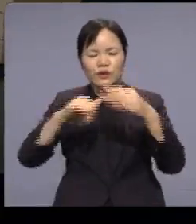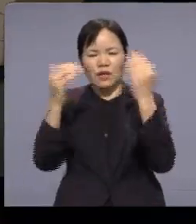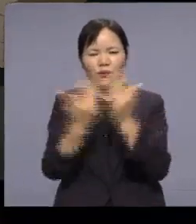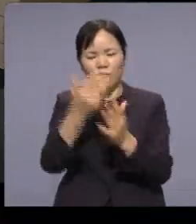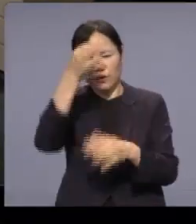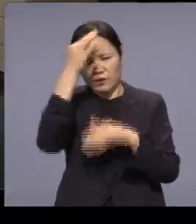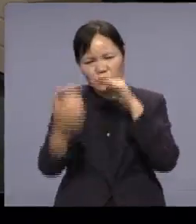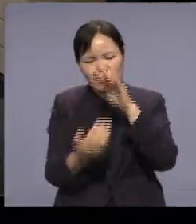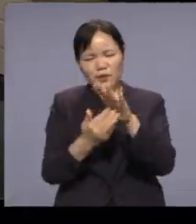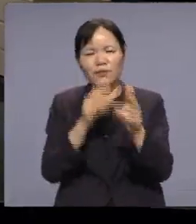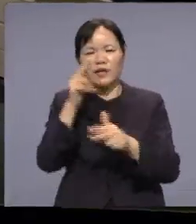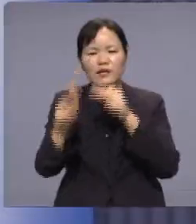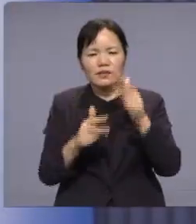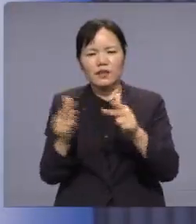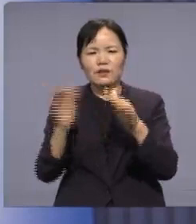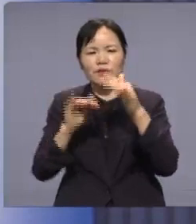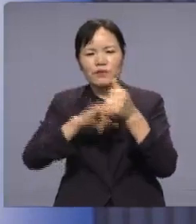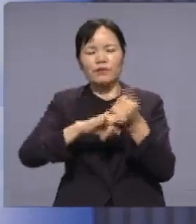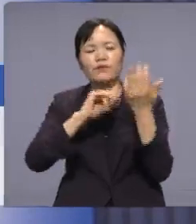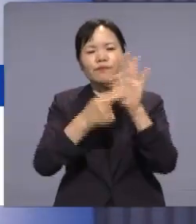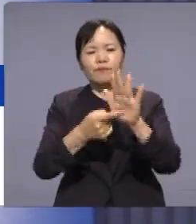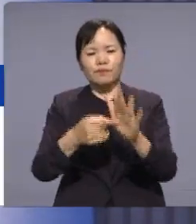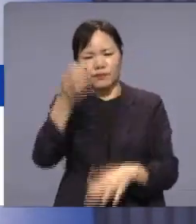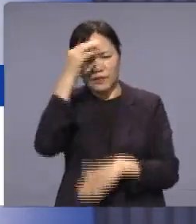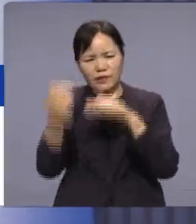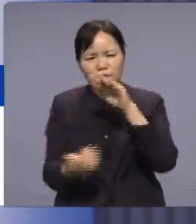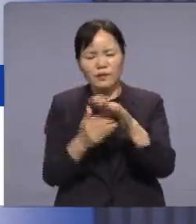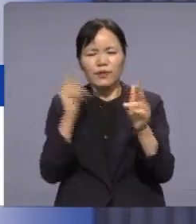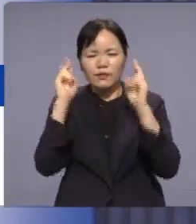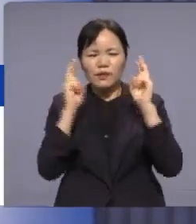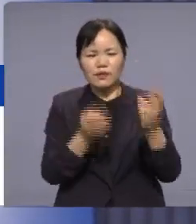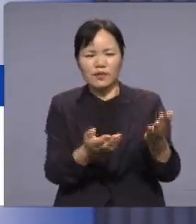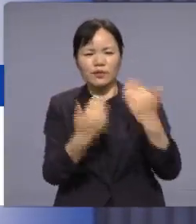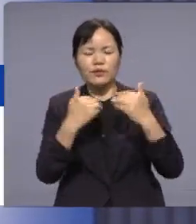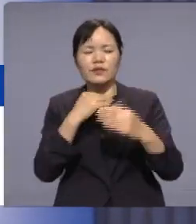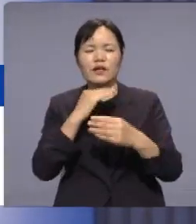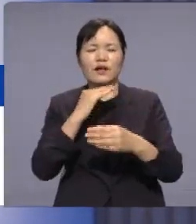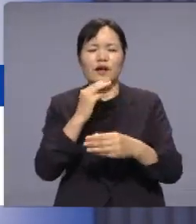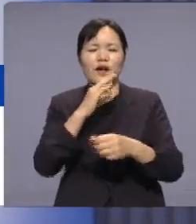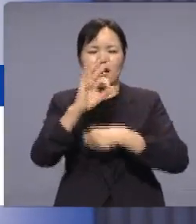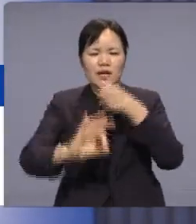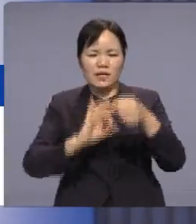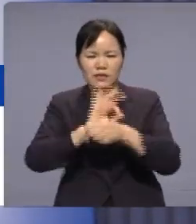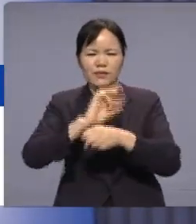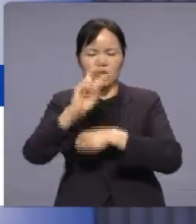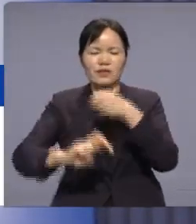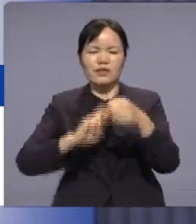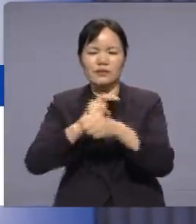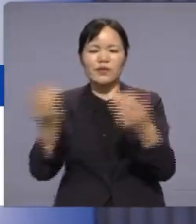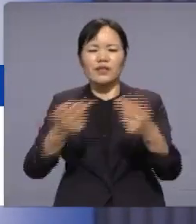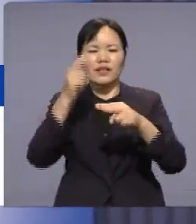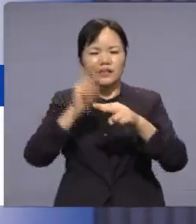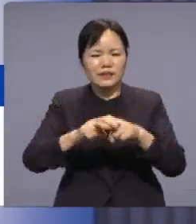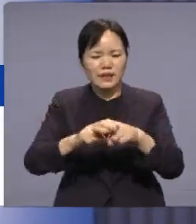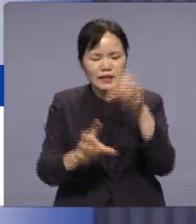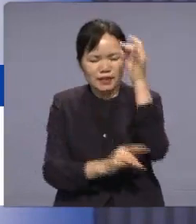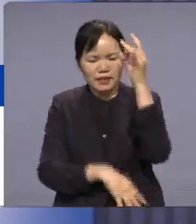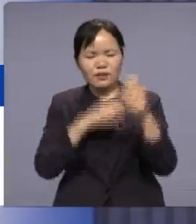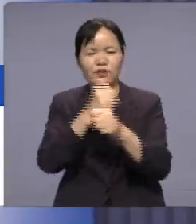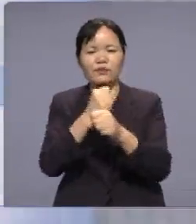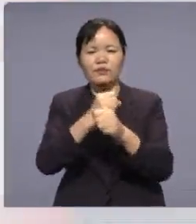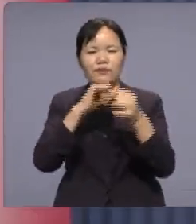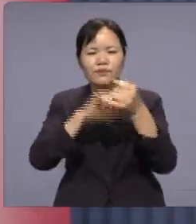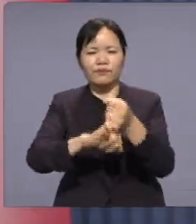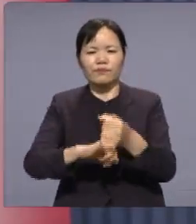미래 먹거리로 꼽았습니다. 첨단 기업을 유치하여서 부천의 10년, 20년 미래의 먹거리를 초석을